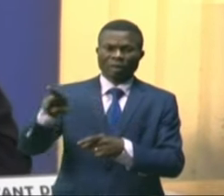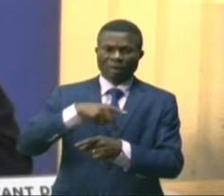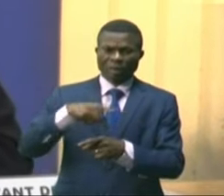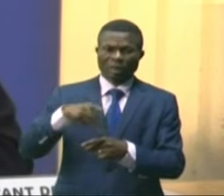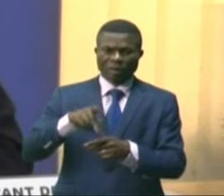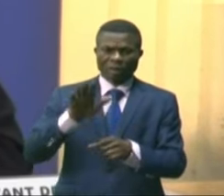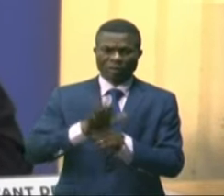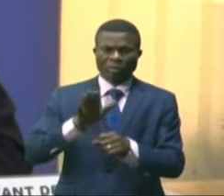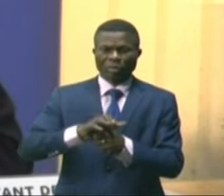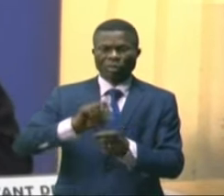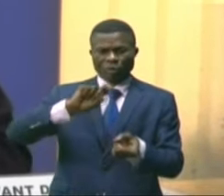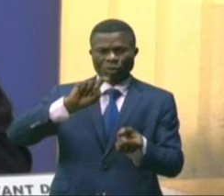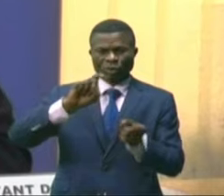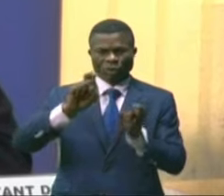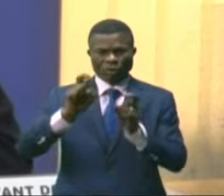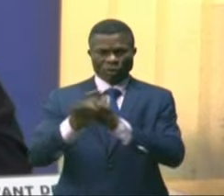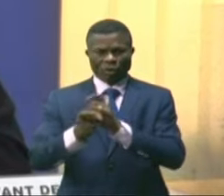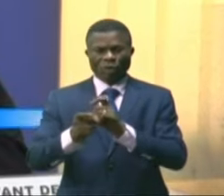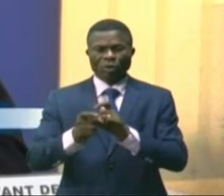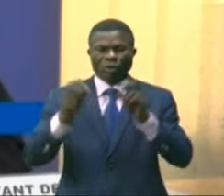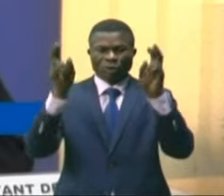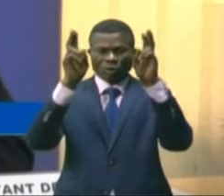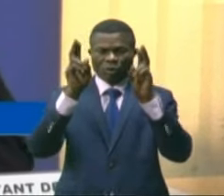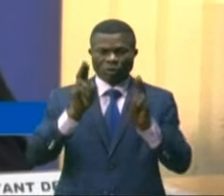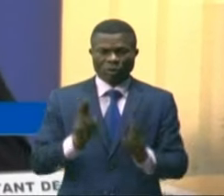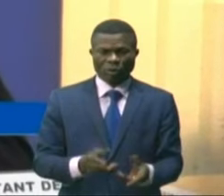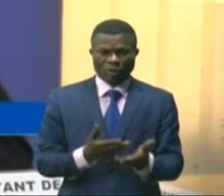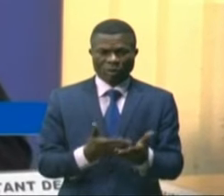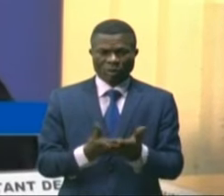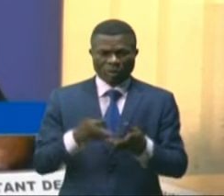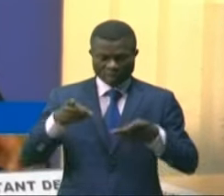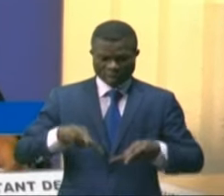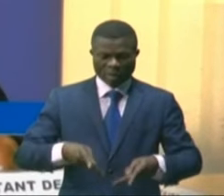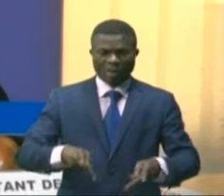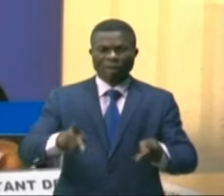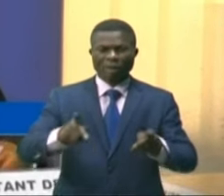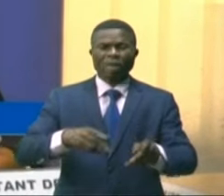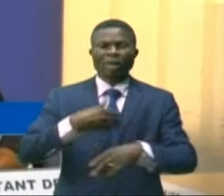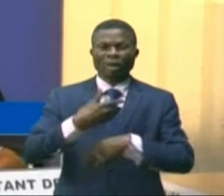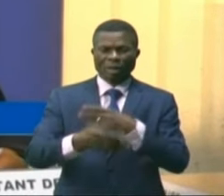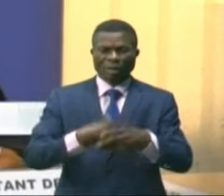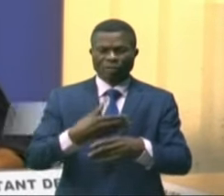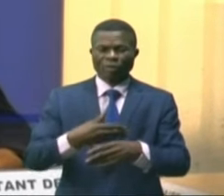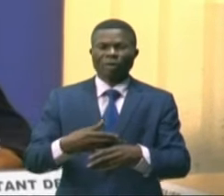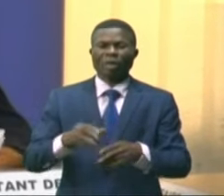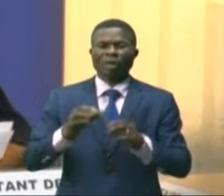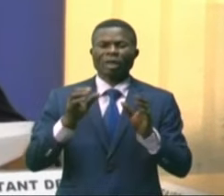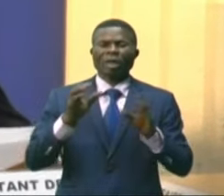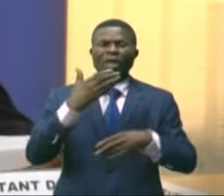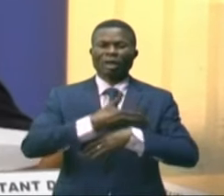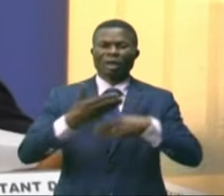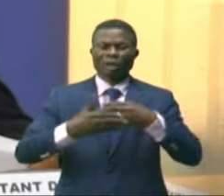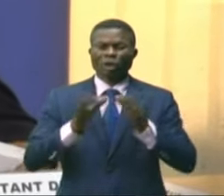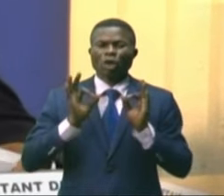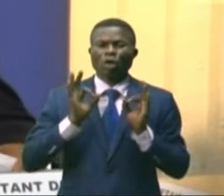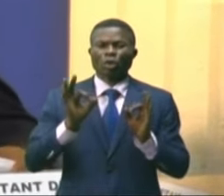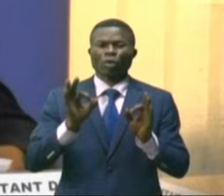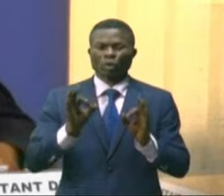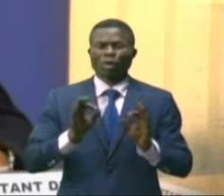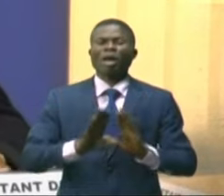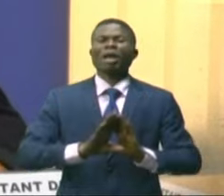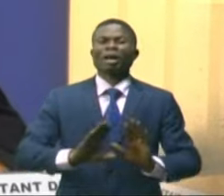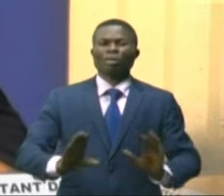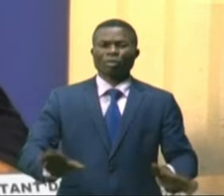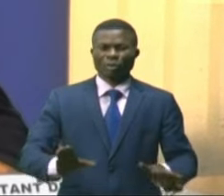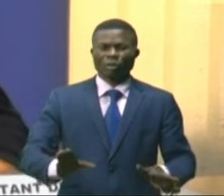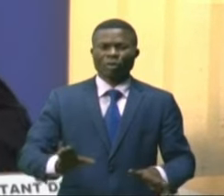directeur de transformation numérique, lequel permettra d'assurer un niveau d'infrastructure numérique capable